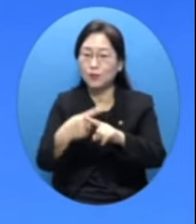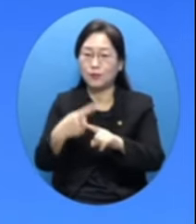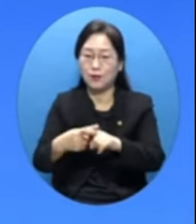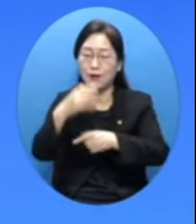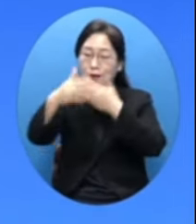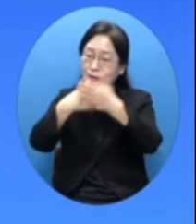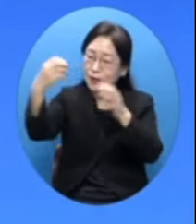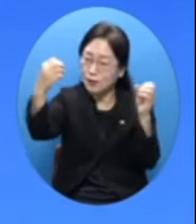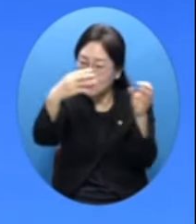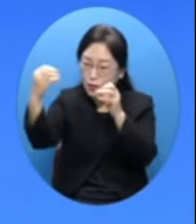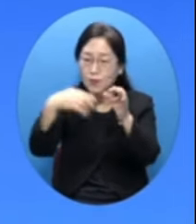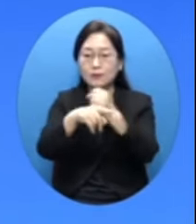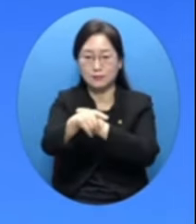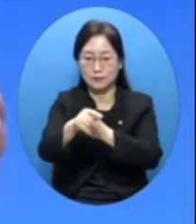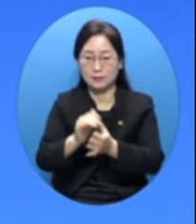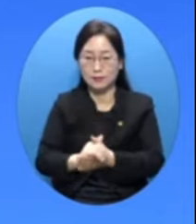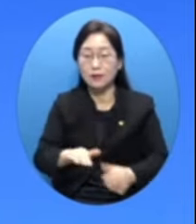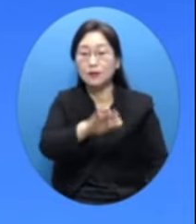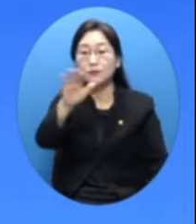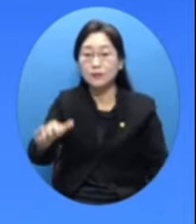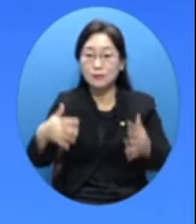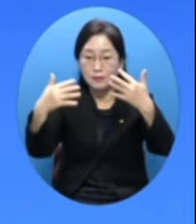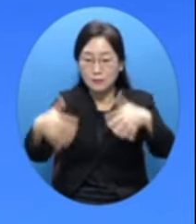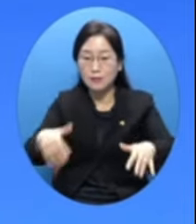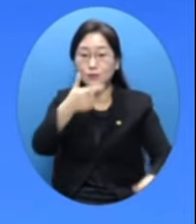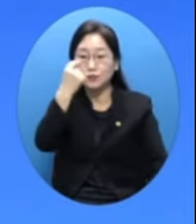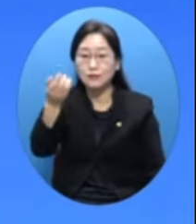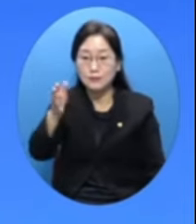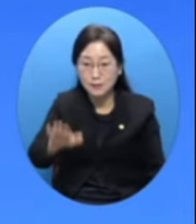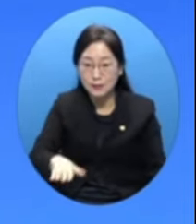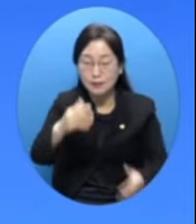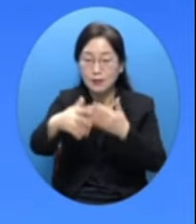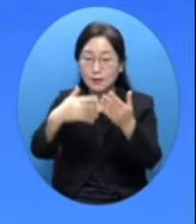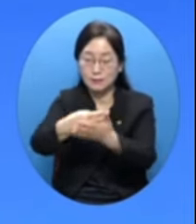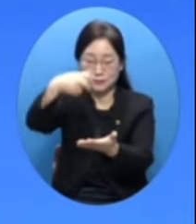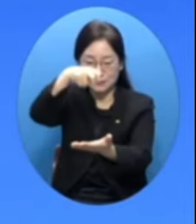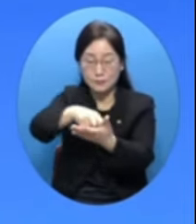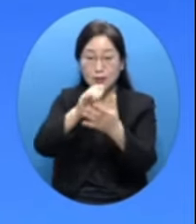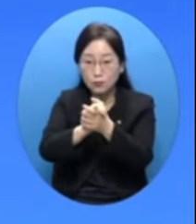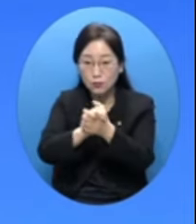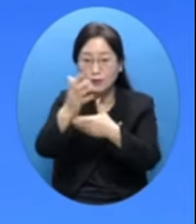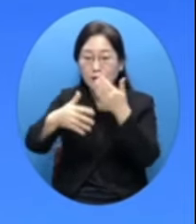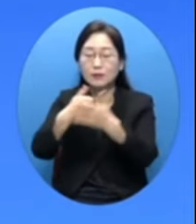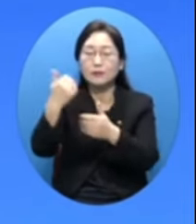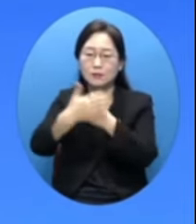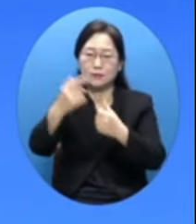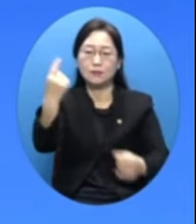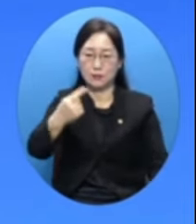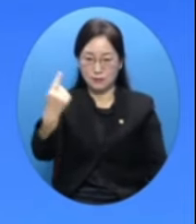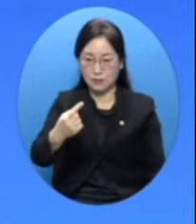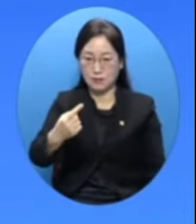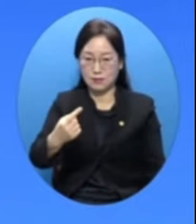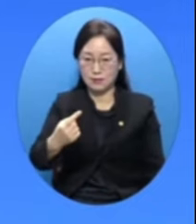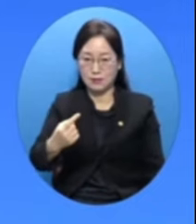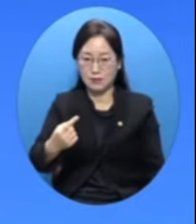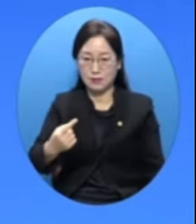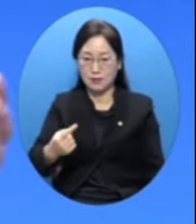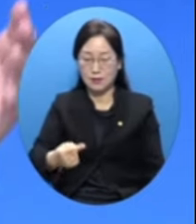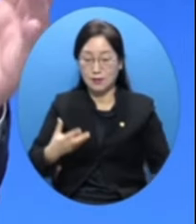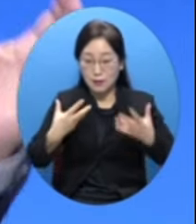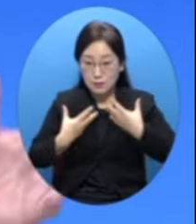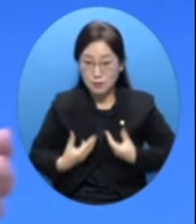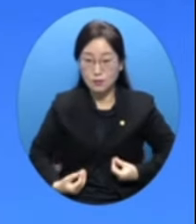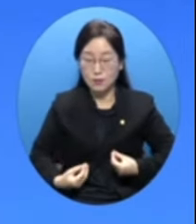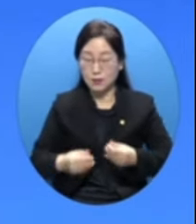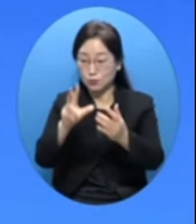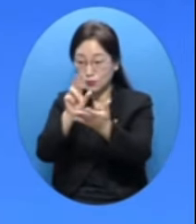대화인 것입니다. 우리가 비록 연약하고 부족하지만 하나님께 엎드려 기도할 때 하나님의 은혜가 우리에게 임하게 되는 것입니다. 절망의 때,